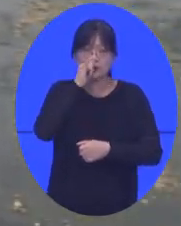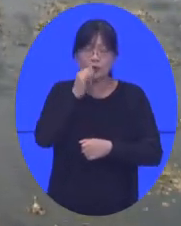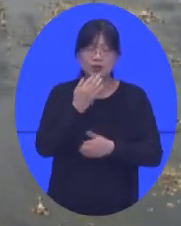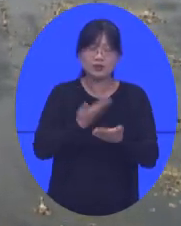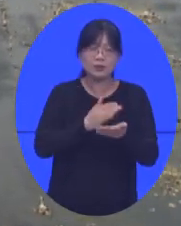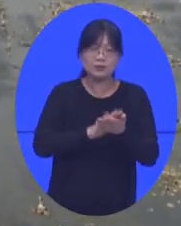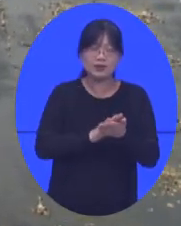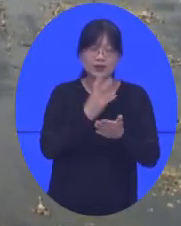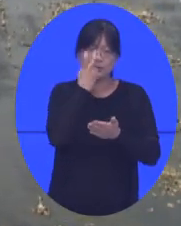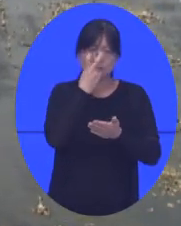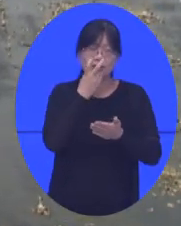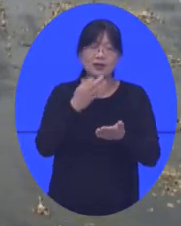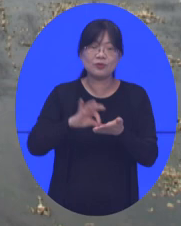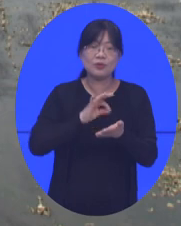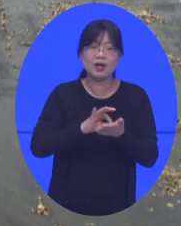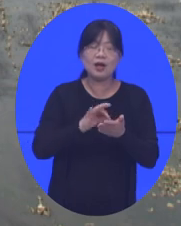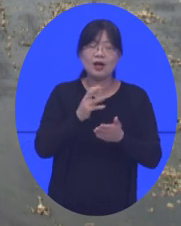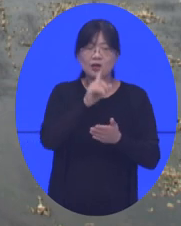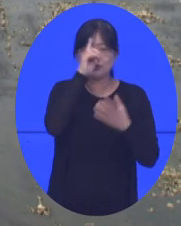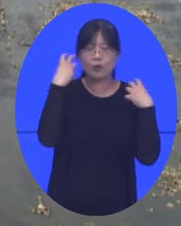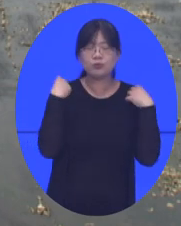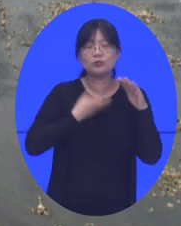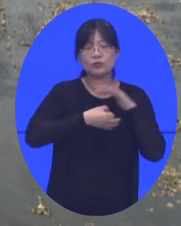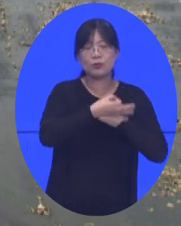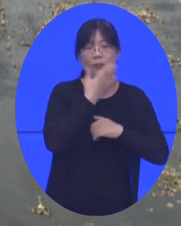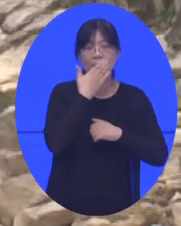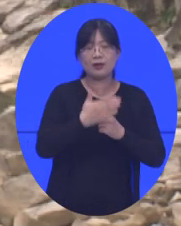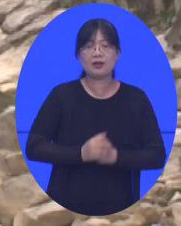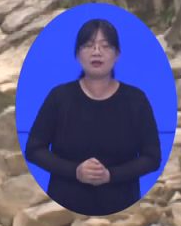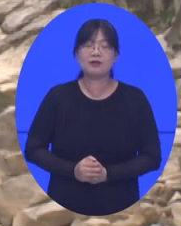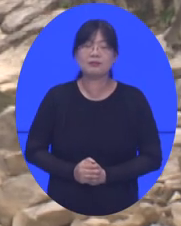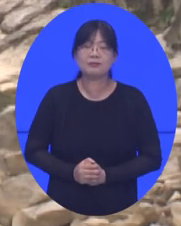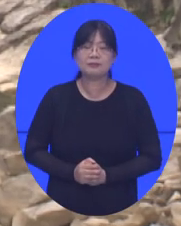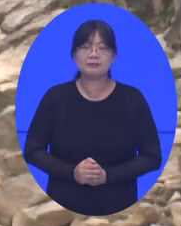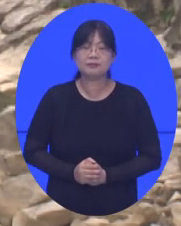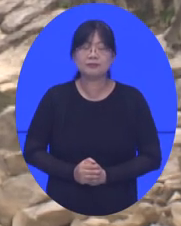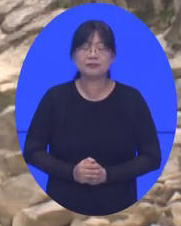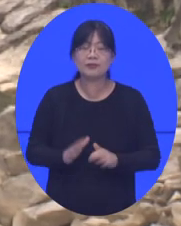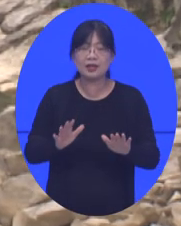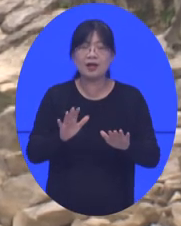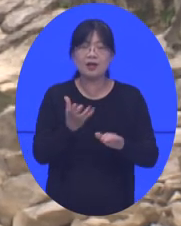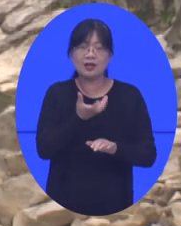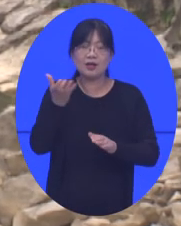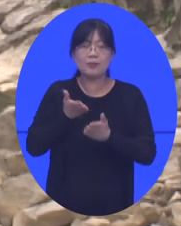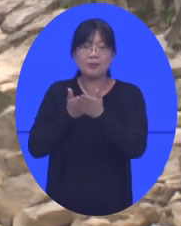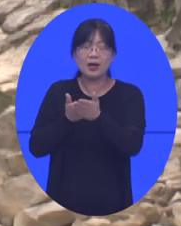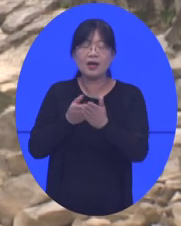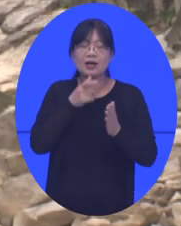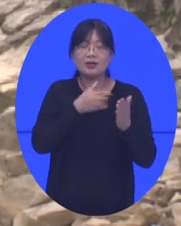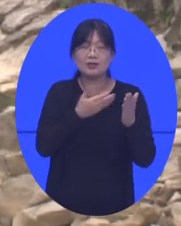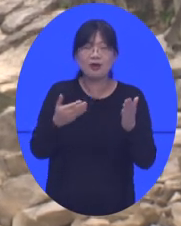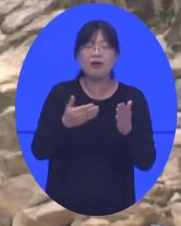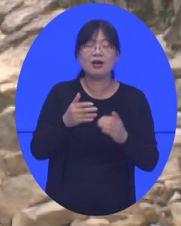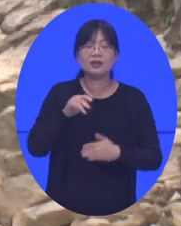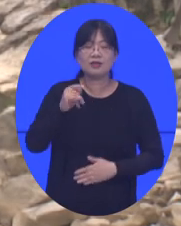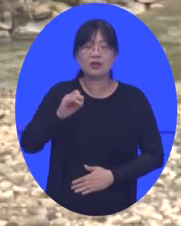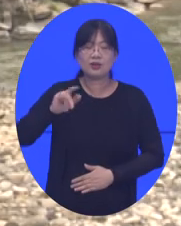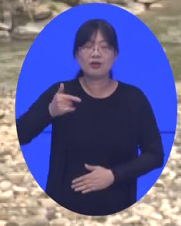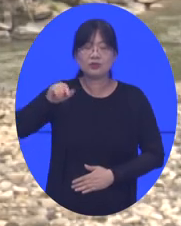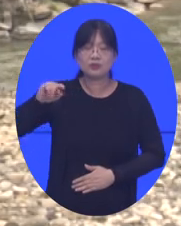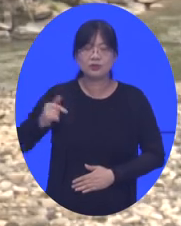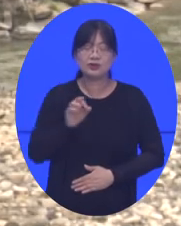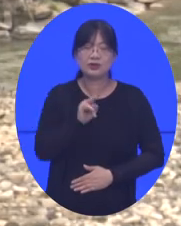관리 비용 등 전액 국비로 사업을 진행할 수 있게 됩니다. 이번에 승격을 건의한 강원도 철원군에서